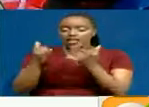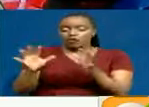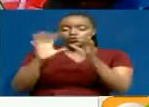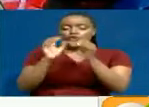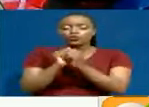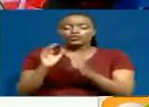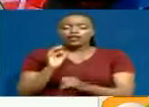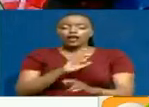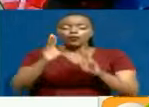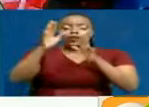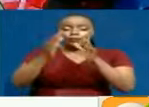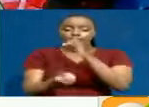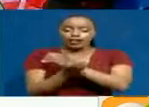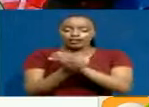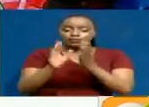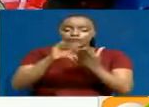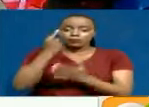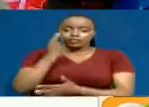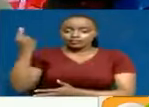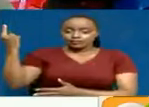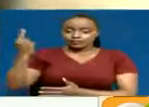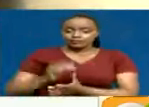tuungane naye Gatete Njoroge na maelezo zaidi.